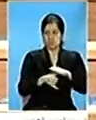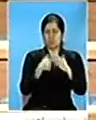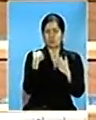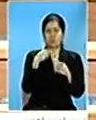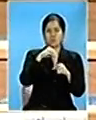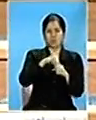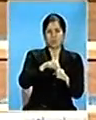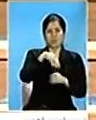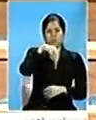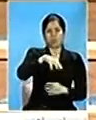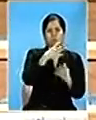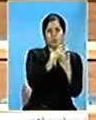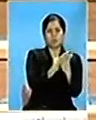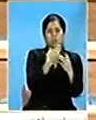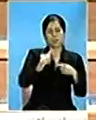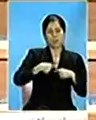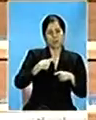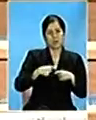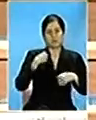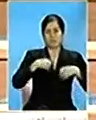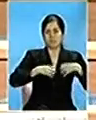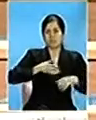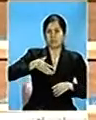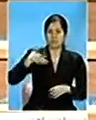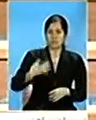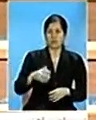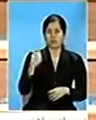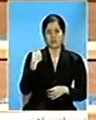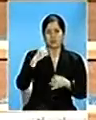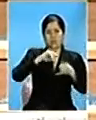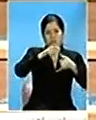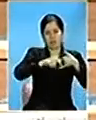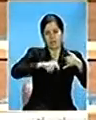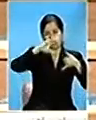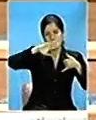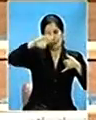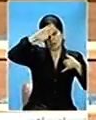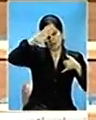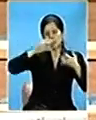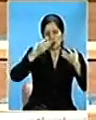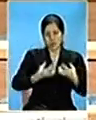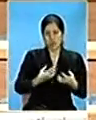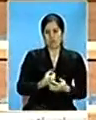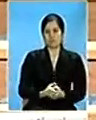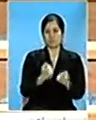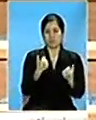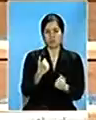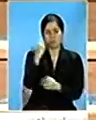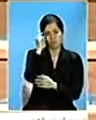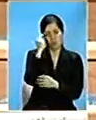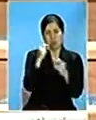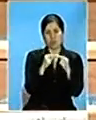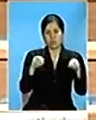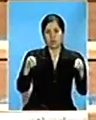านอยู่อย่างยากลำบากและเป็นป่วยไข้แสนสาหัสซึ่งไม่ทราบว่าจะตายในวัน